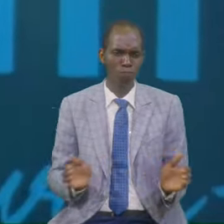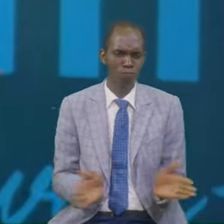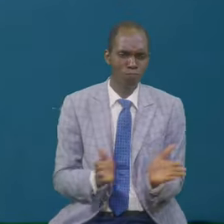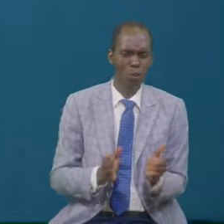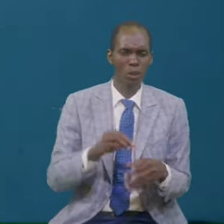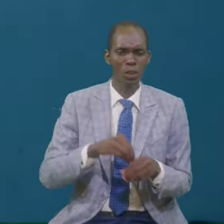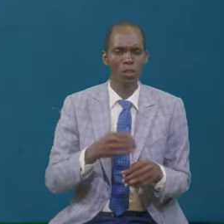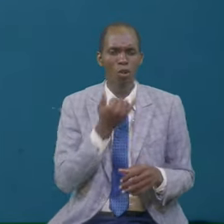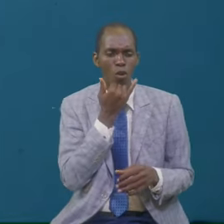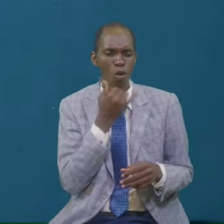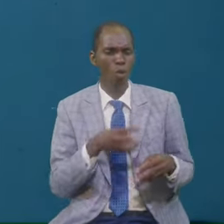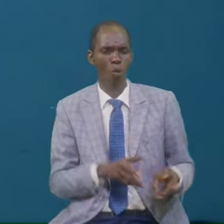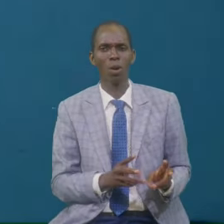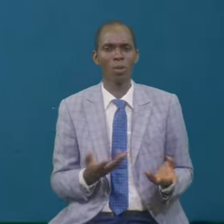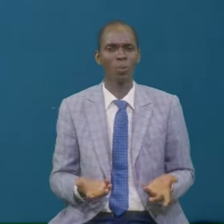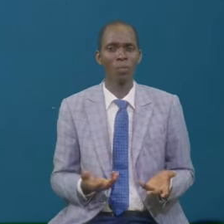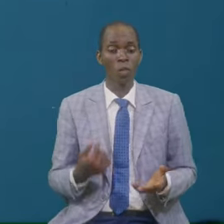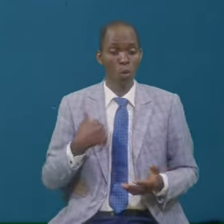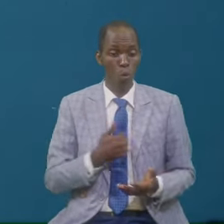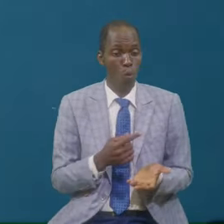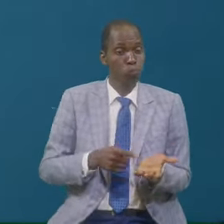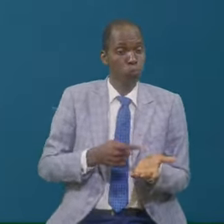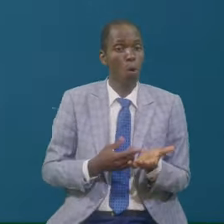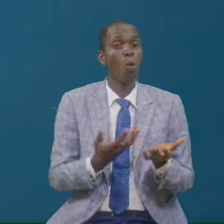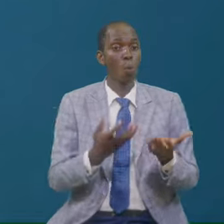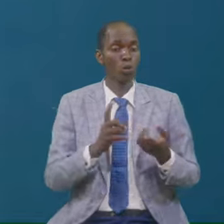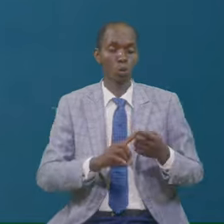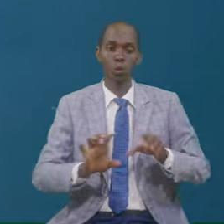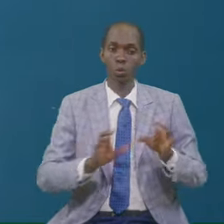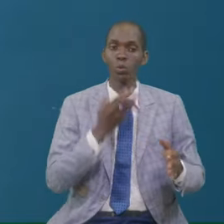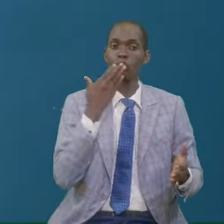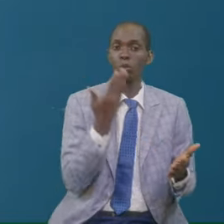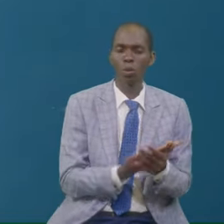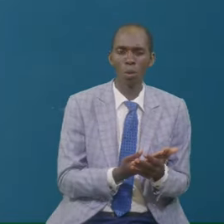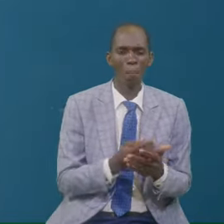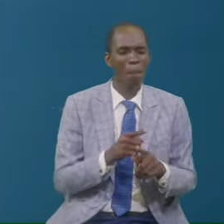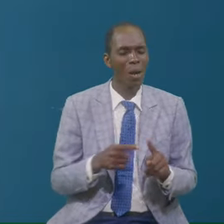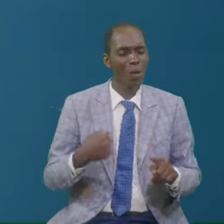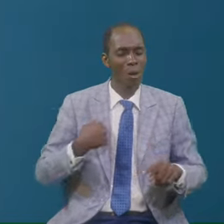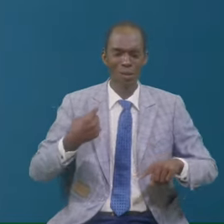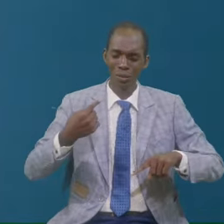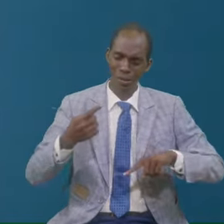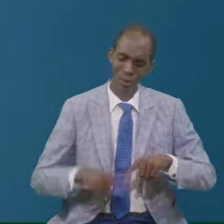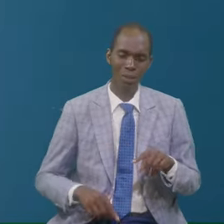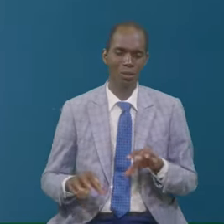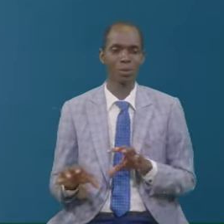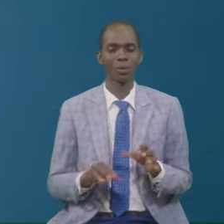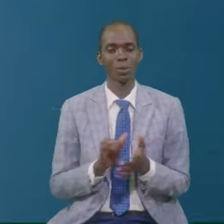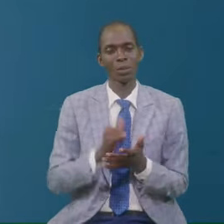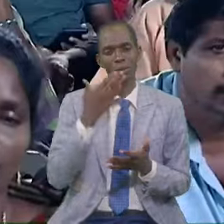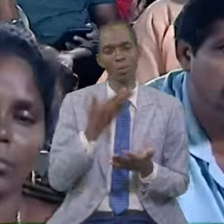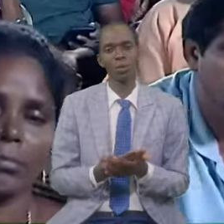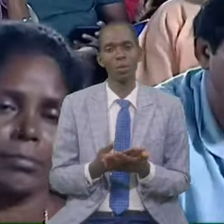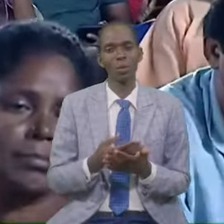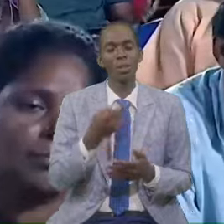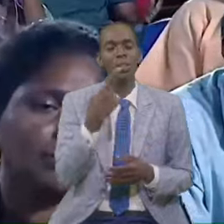even sometimes want to do good. మనం ఏదైనా మంచి చేద్దాం అనుకుంటాం. But we cannot. కాని చేయలేం. The chocolate we got from